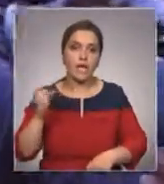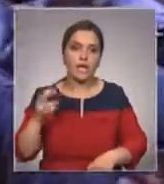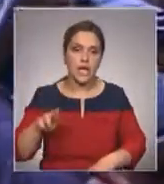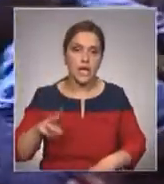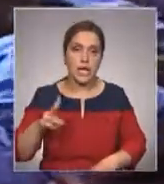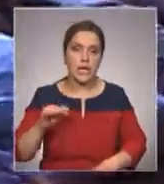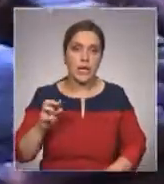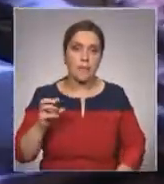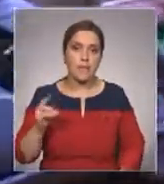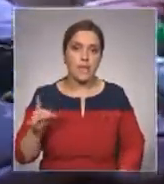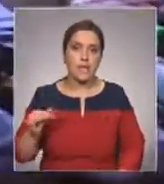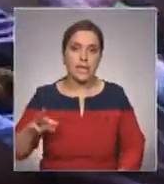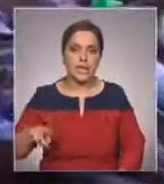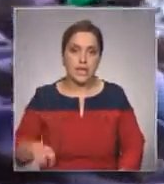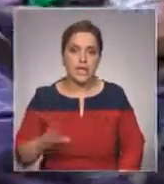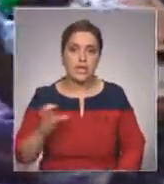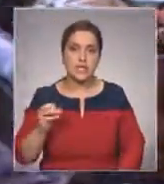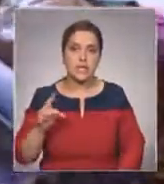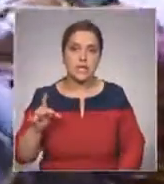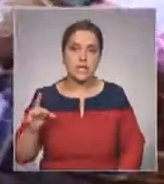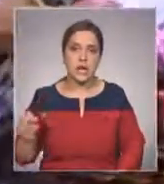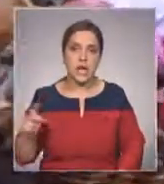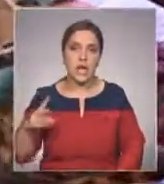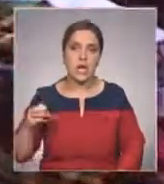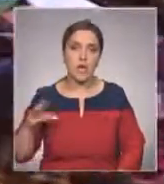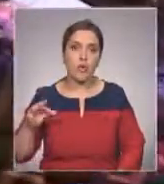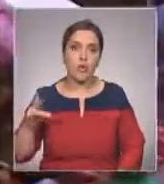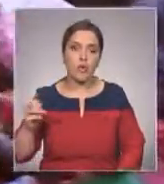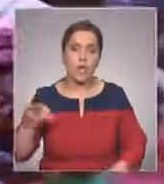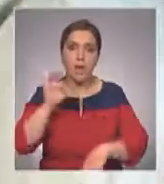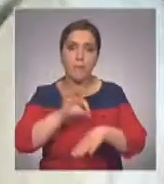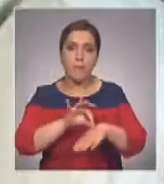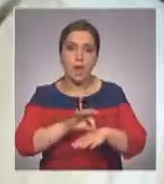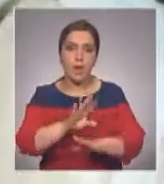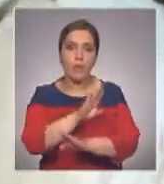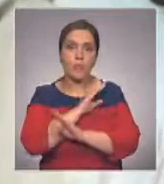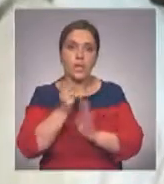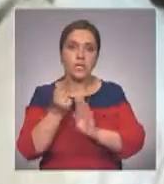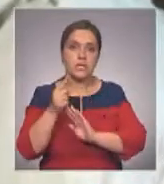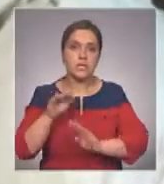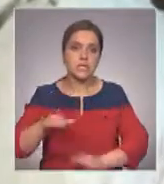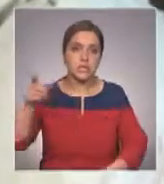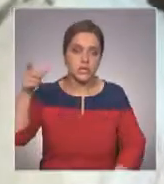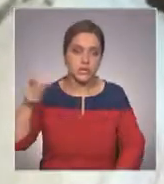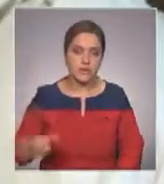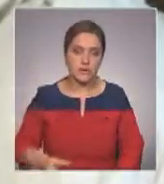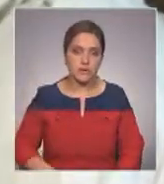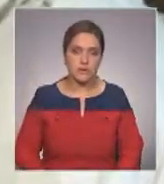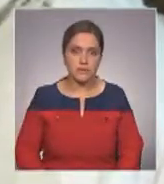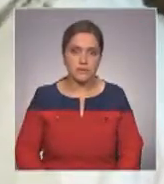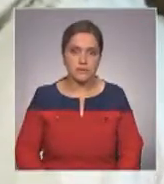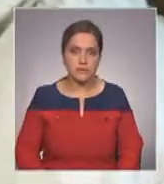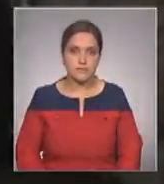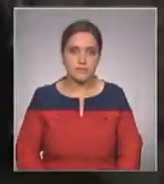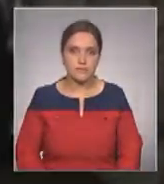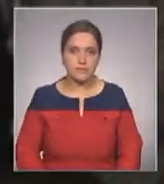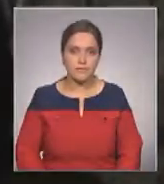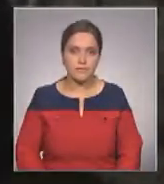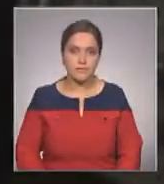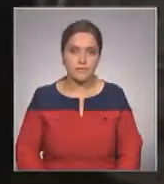Гвинея, Либерия, Сьерра-Леоне. Отвечу, что от болезни скончалось почти 11 тысяч человек.